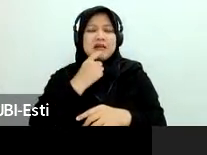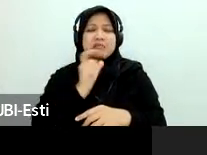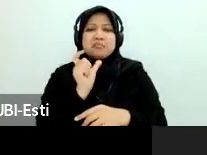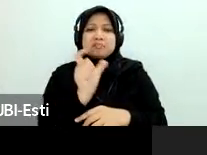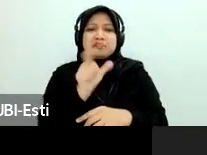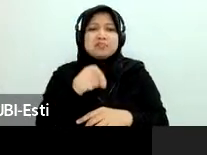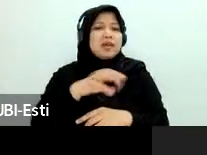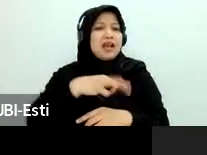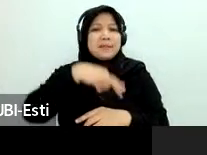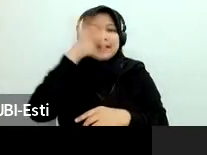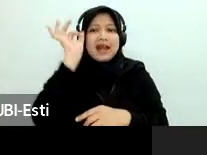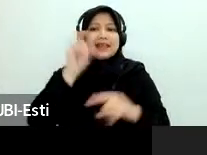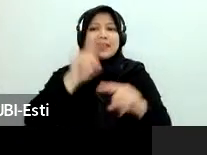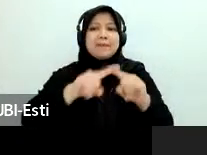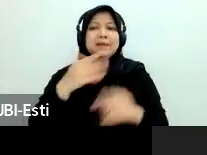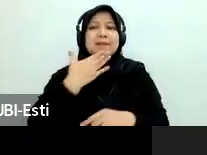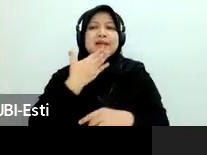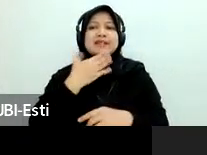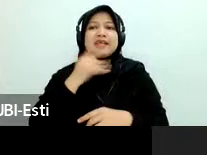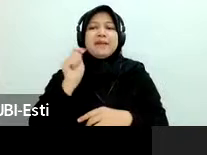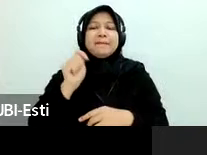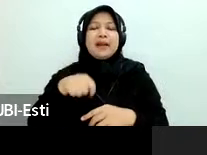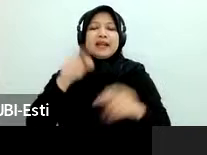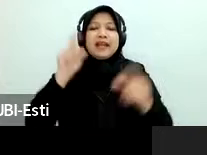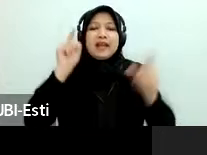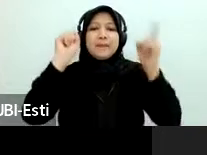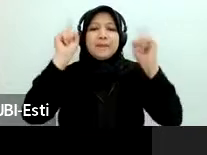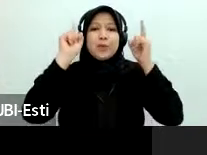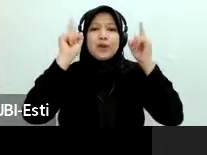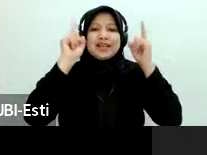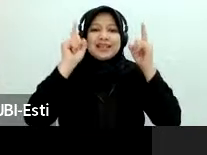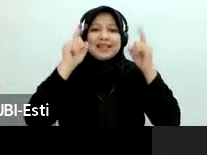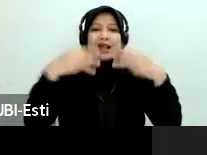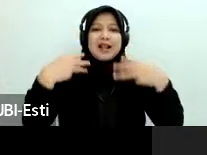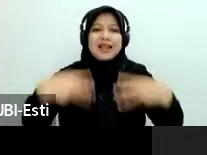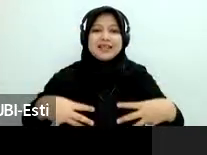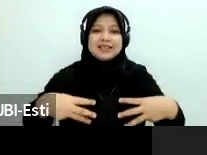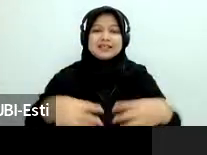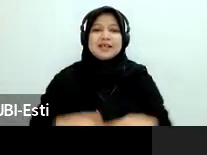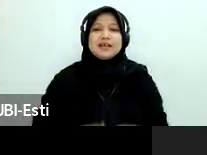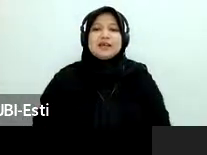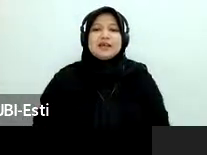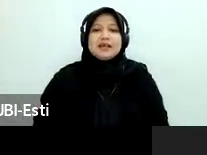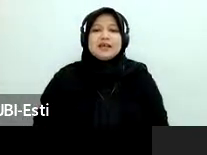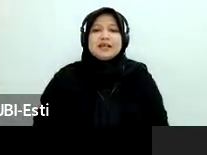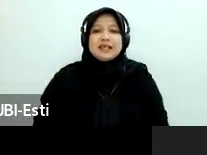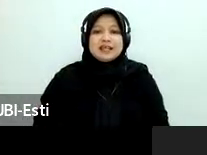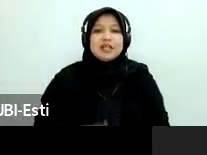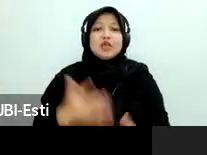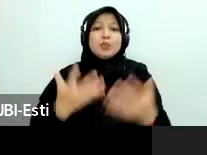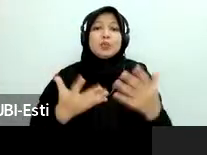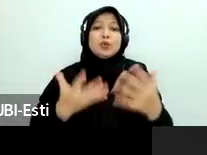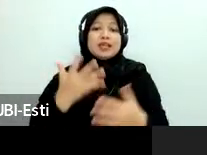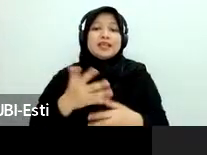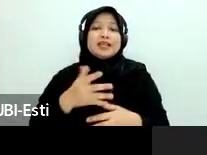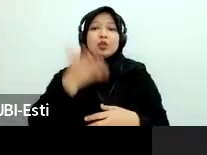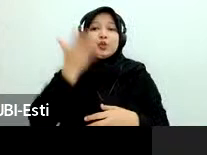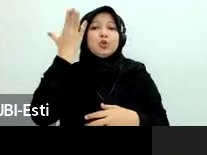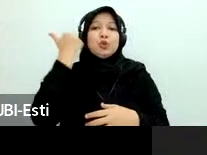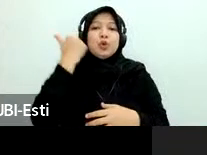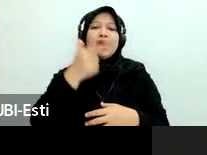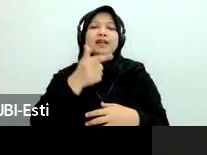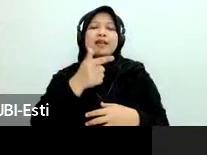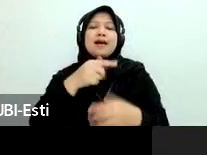jadi memang ada makna konotatif yang ingin dilekatkan pada special politik ini juga